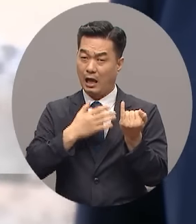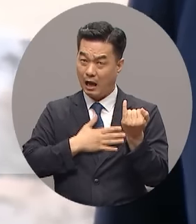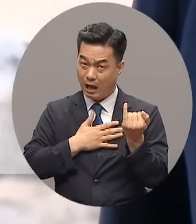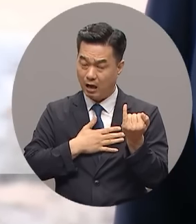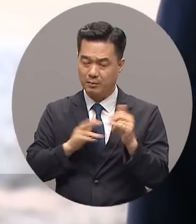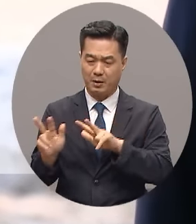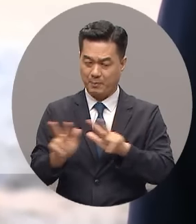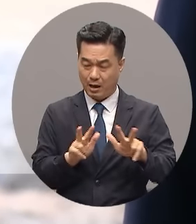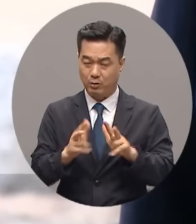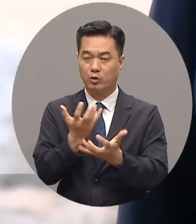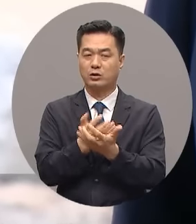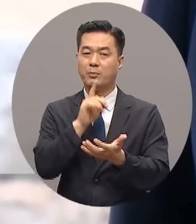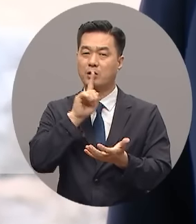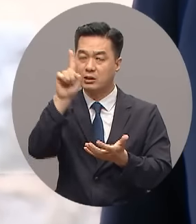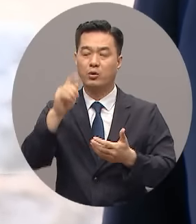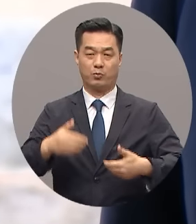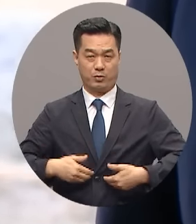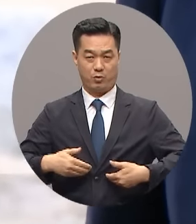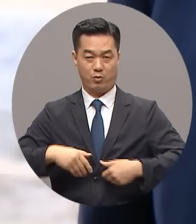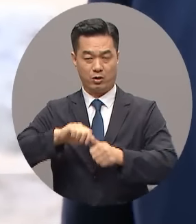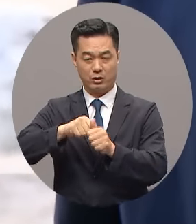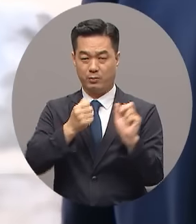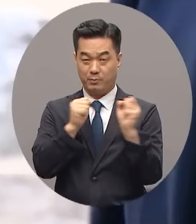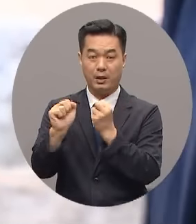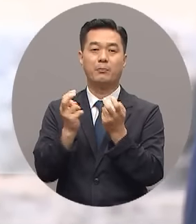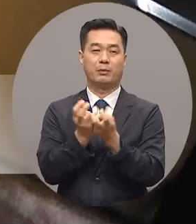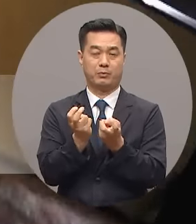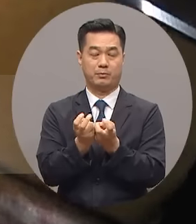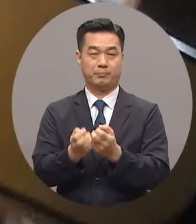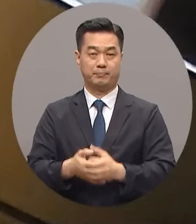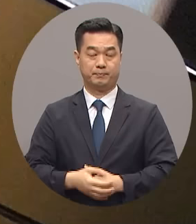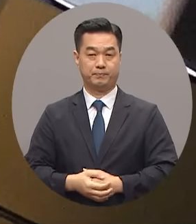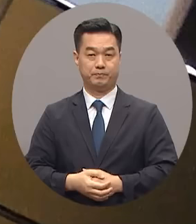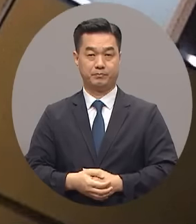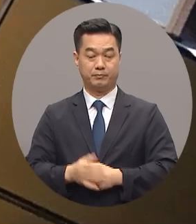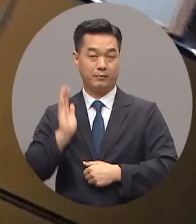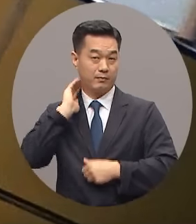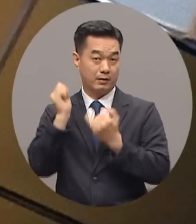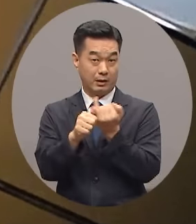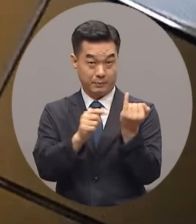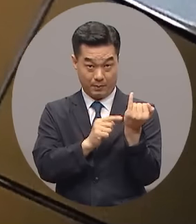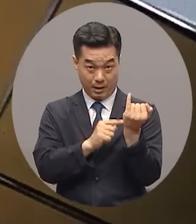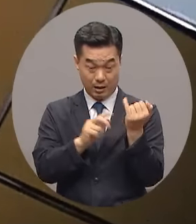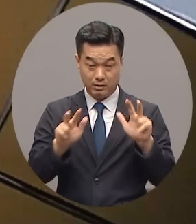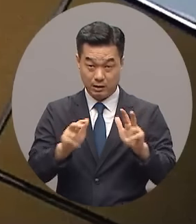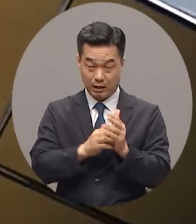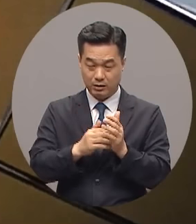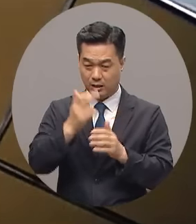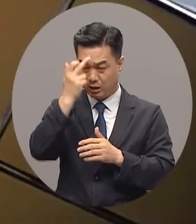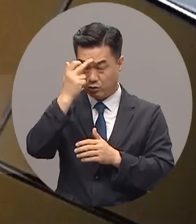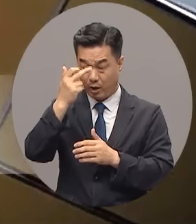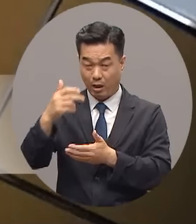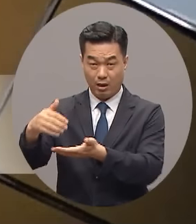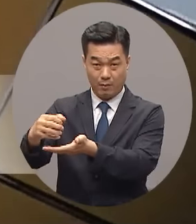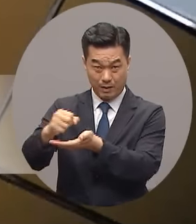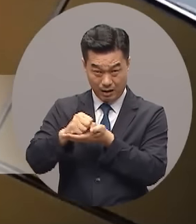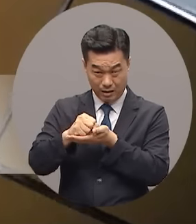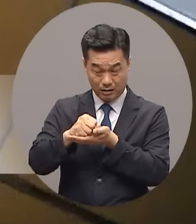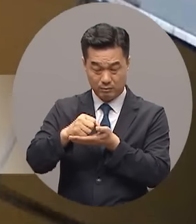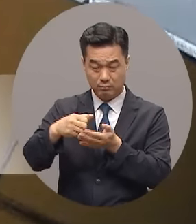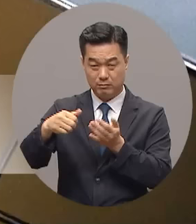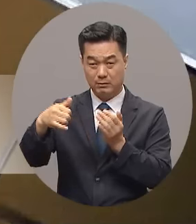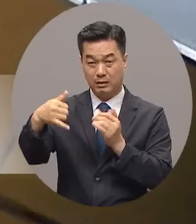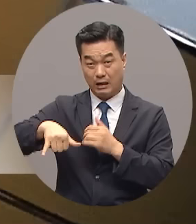지체없이 서면으로 신고해야만 처벌을 피할 수 있습니다 김여사 측은 그동안 최재 목사로부터 받은 백은